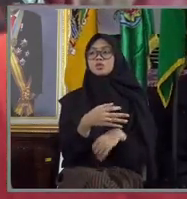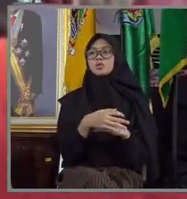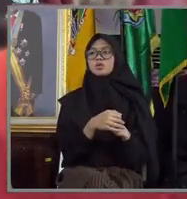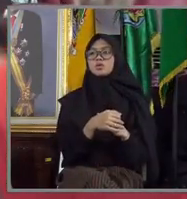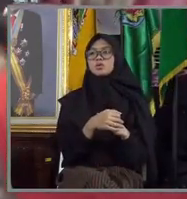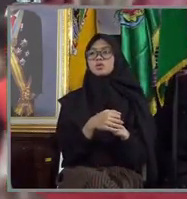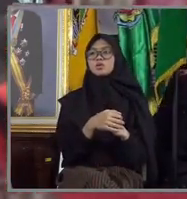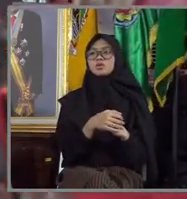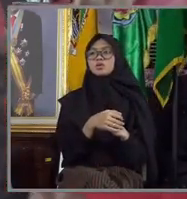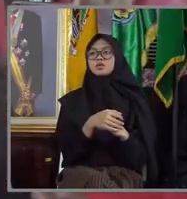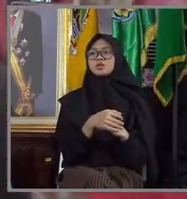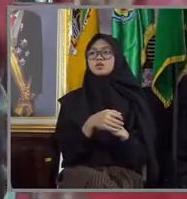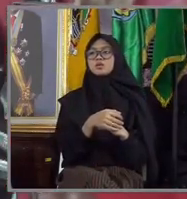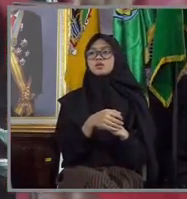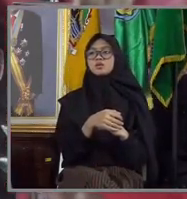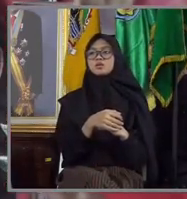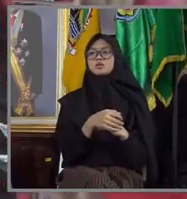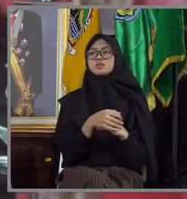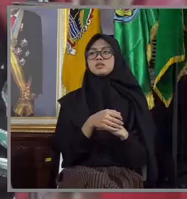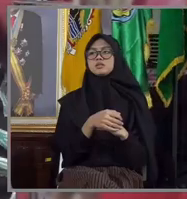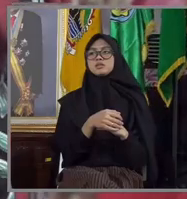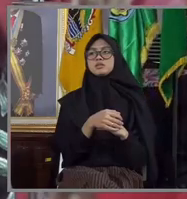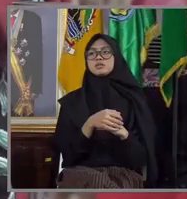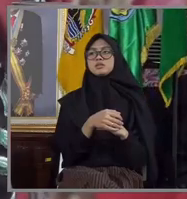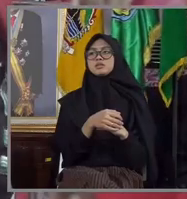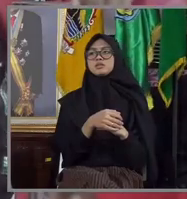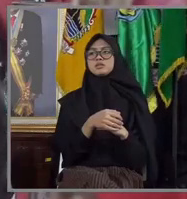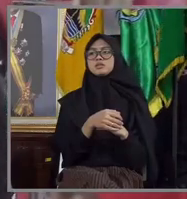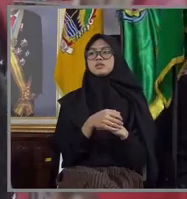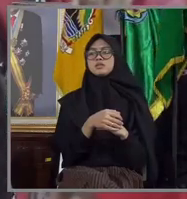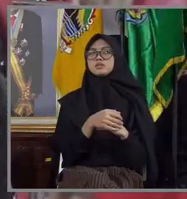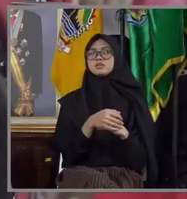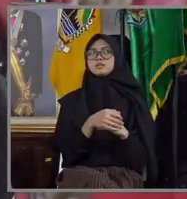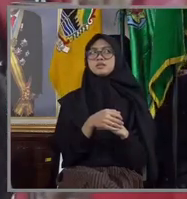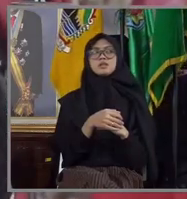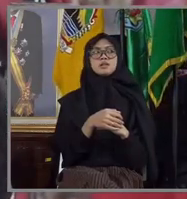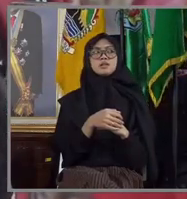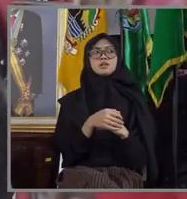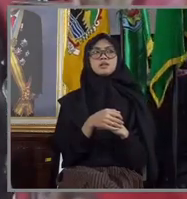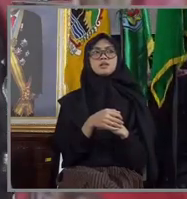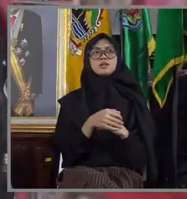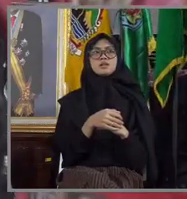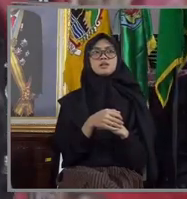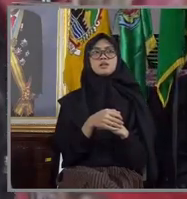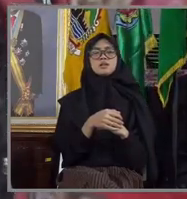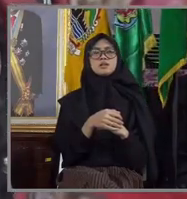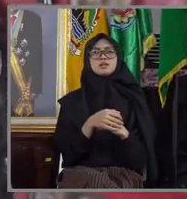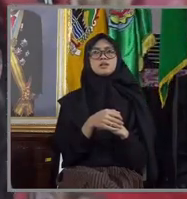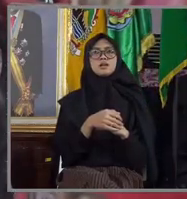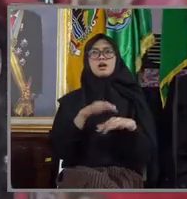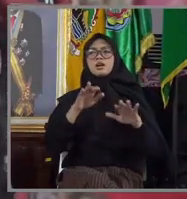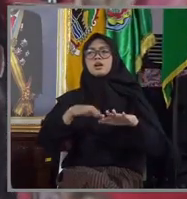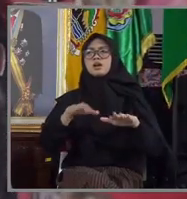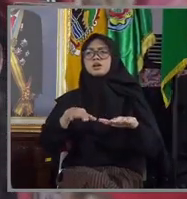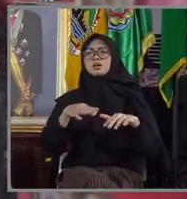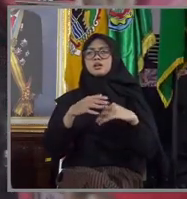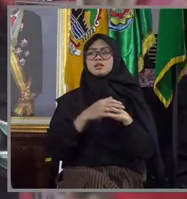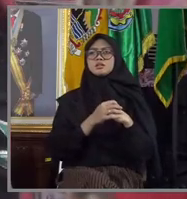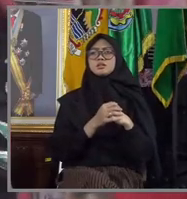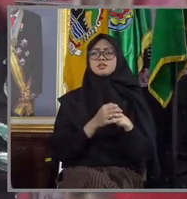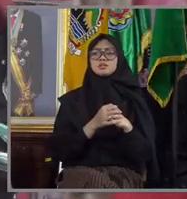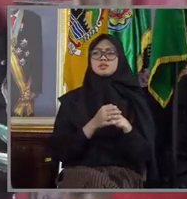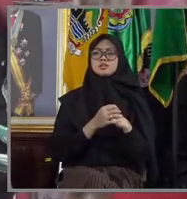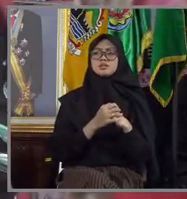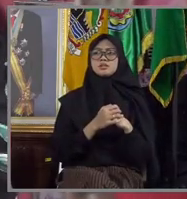Tapi pada kenyataannya kan tetap terjadilah Pak kita kita semua tahu Nah anak-anak gak bisa dikekang tetap